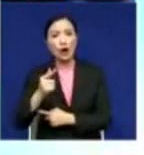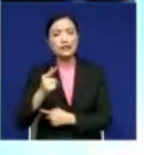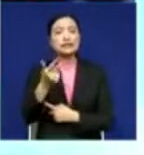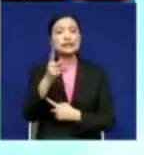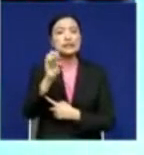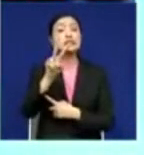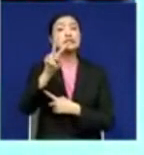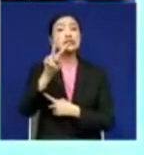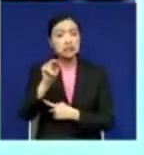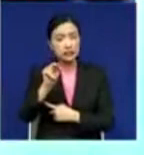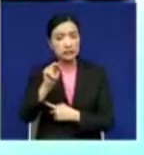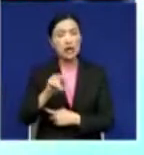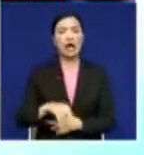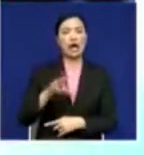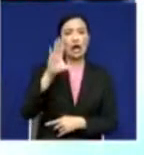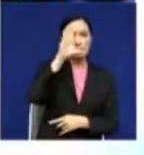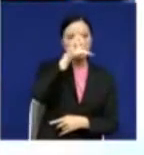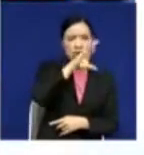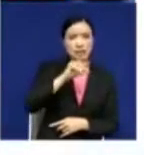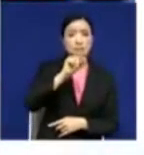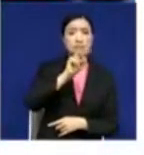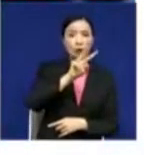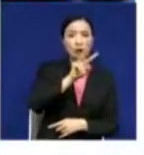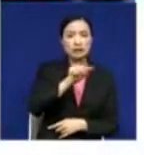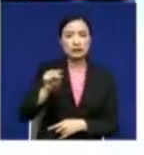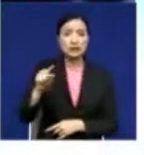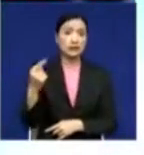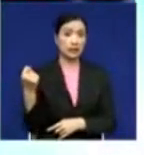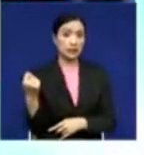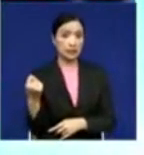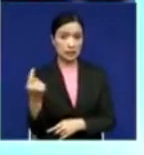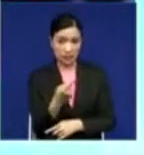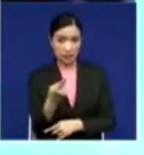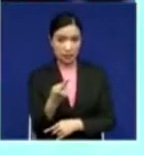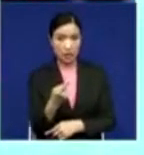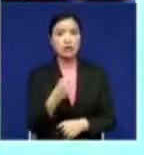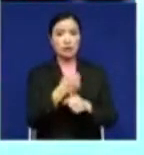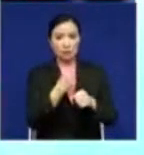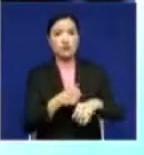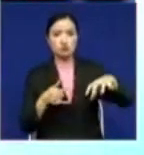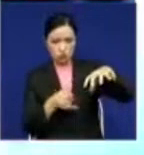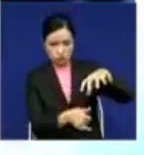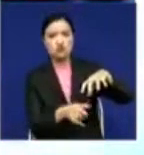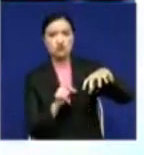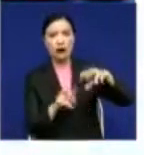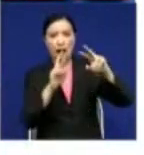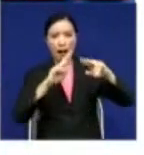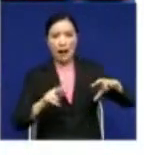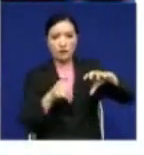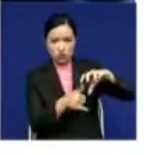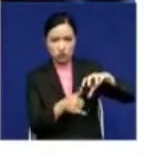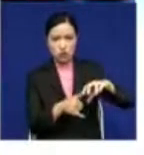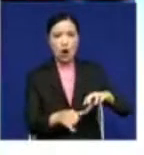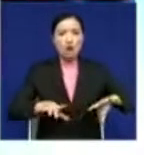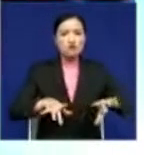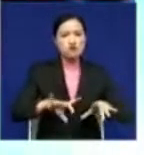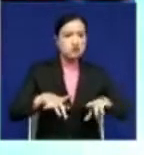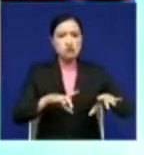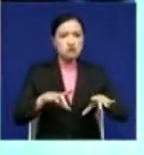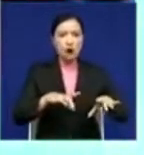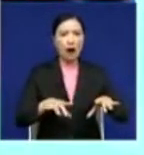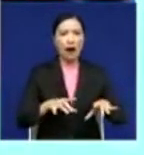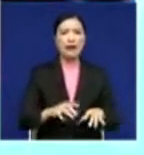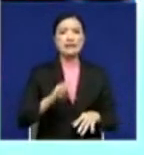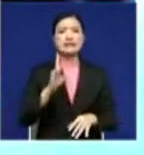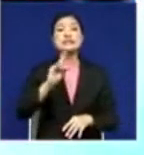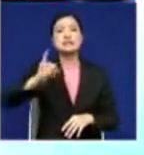นถึงเวลา 01:00 นเช้านะครับซึ่งก็ถือว่